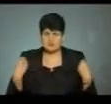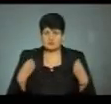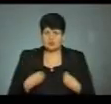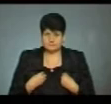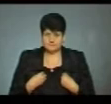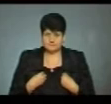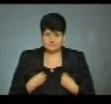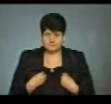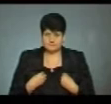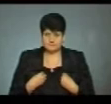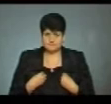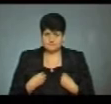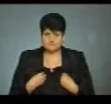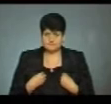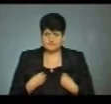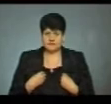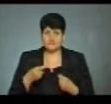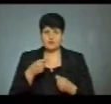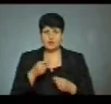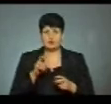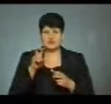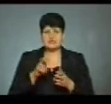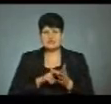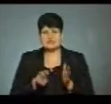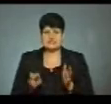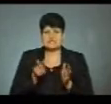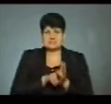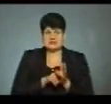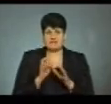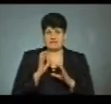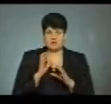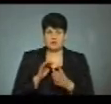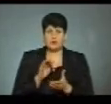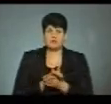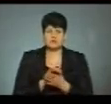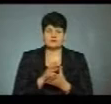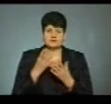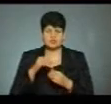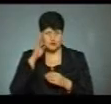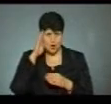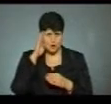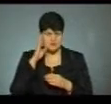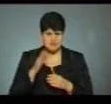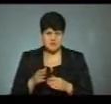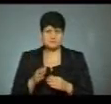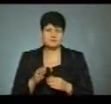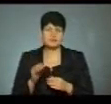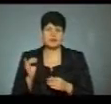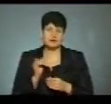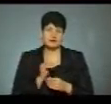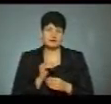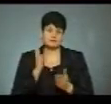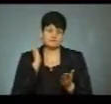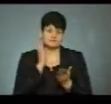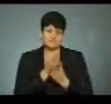курточкою. Тут в Тернополі сів автобус, по дорозі познайомився з хлопцями і на